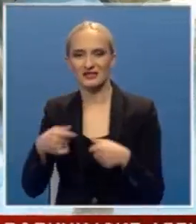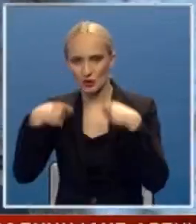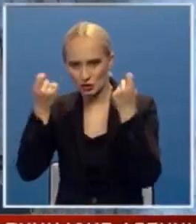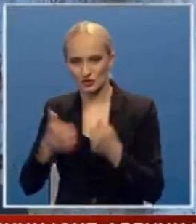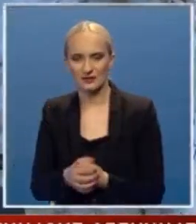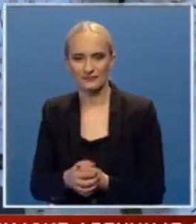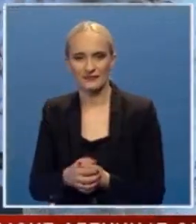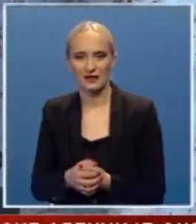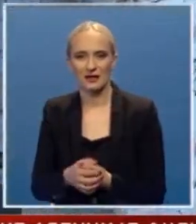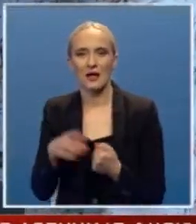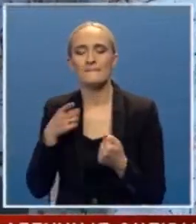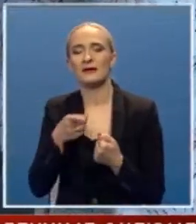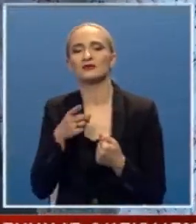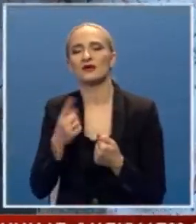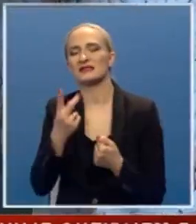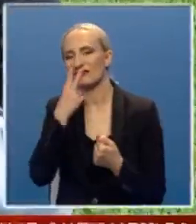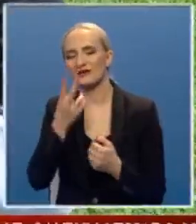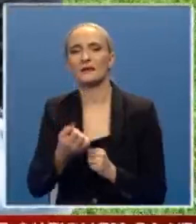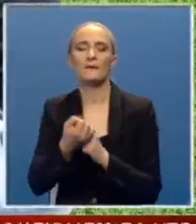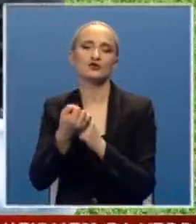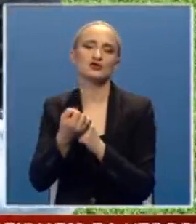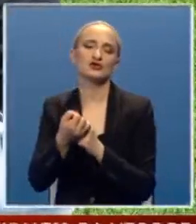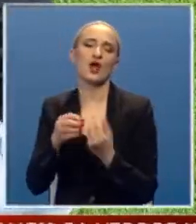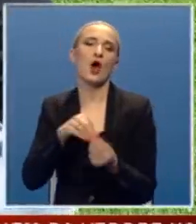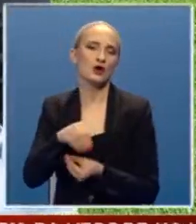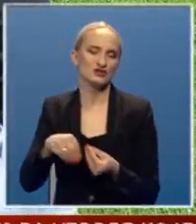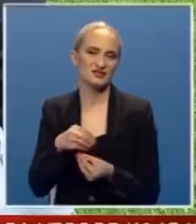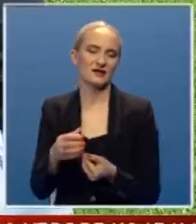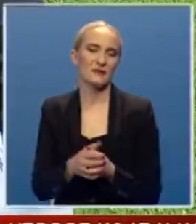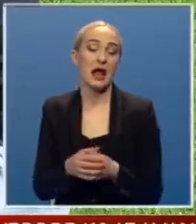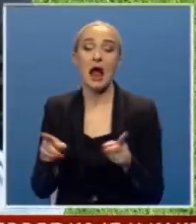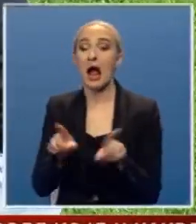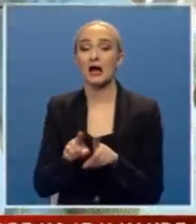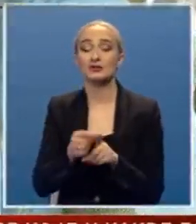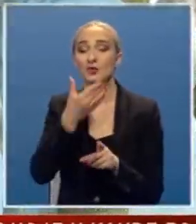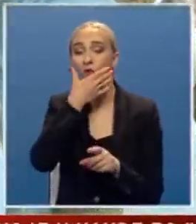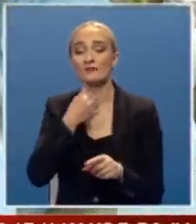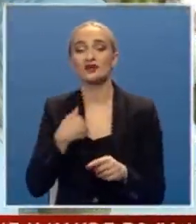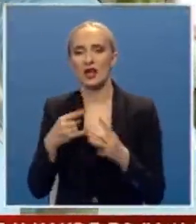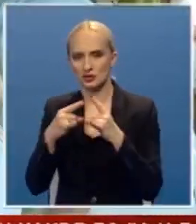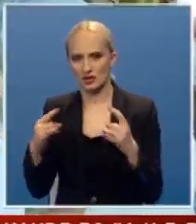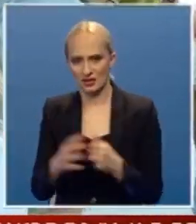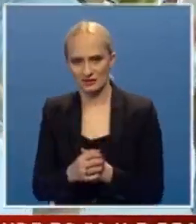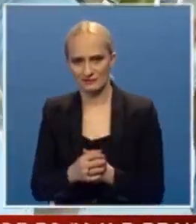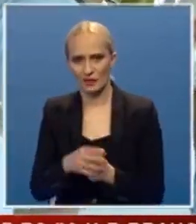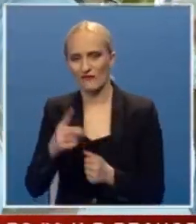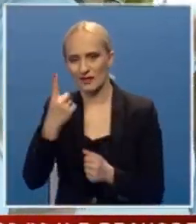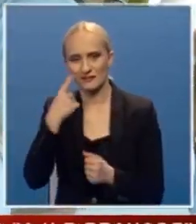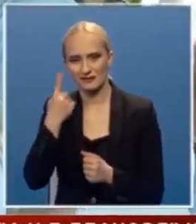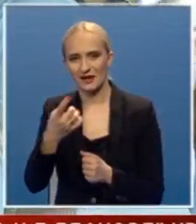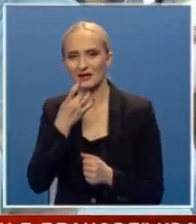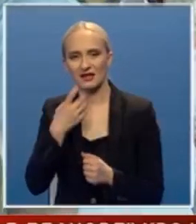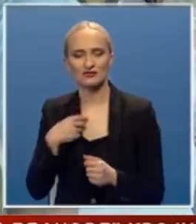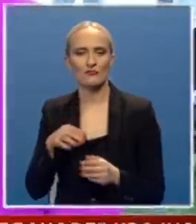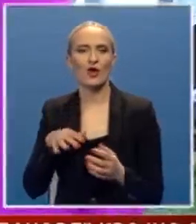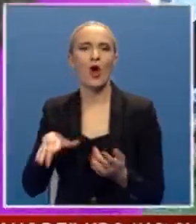rođena. Znači kao jedan vid podrške roditeljima, a i svakako da uljepša naš grad ovaj jedan dan kad smo